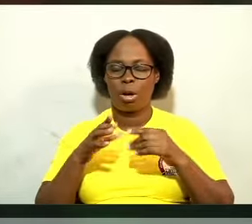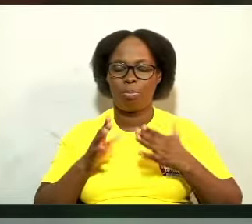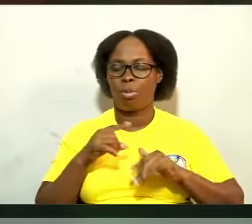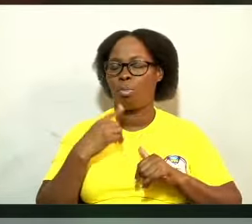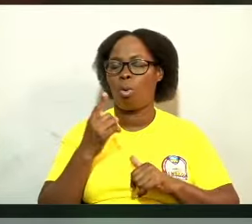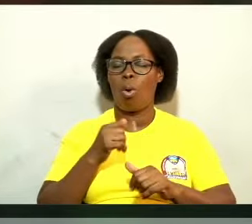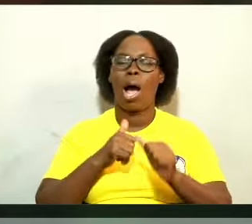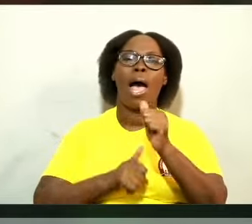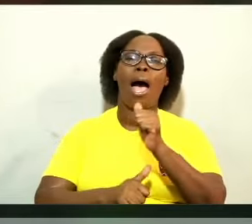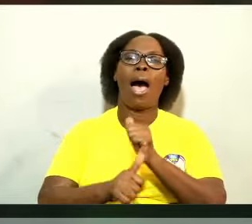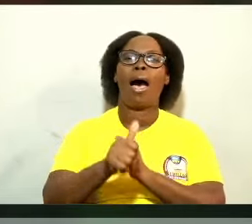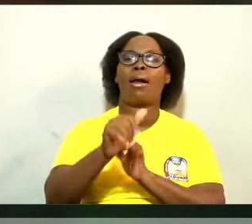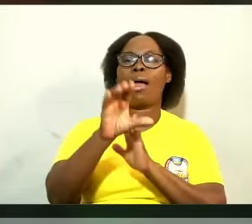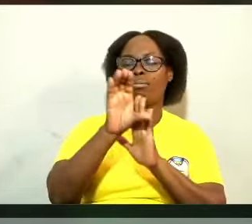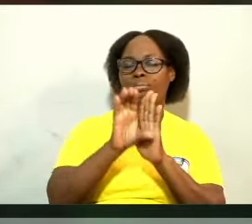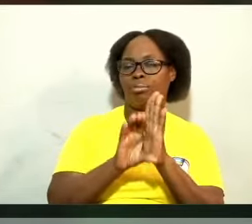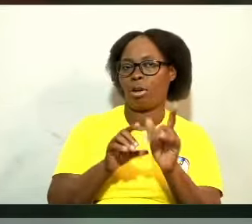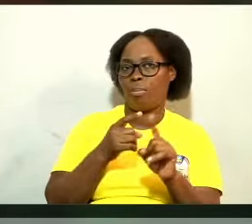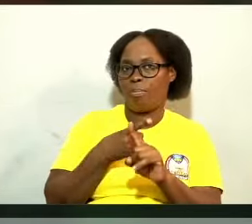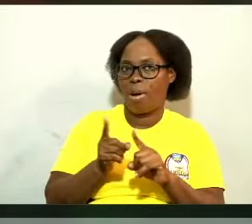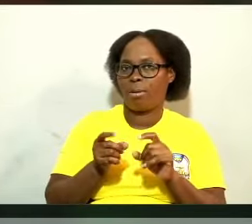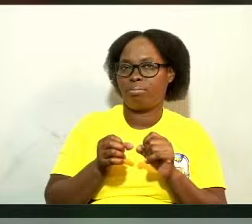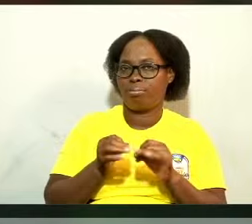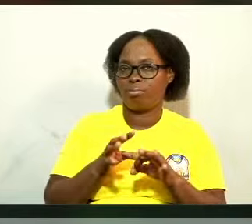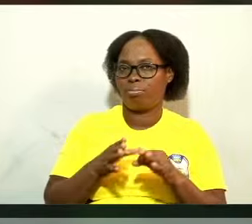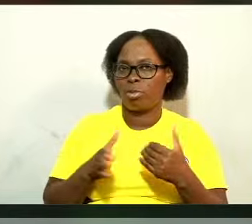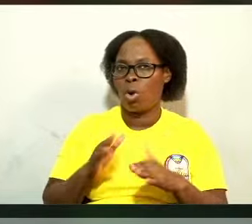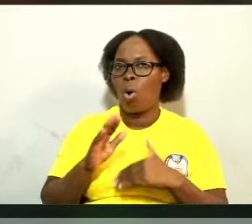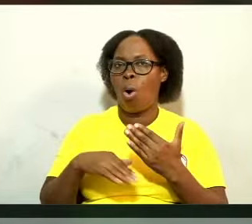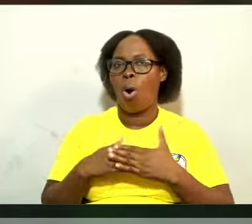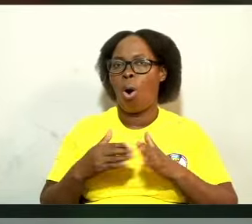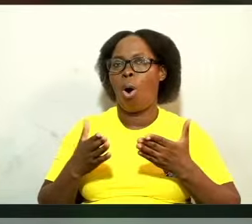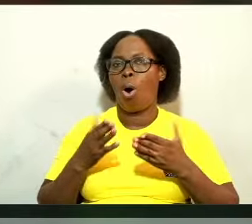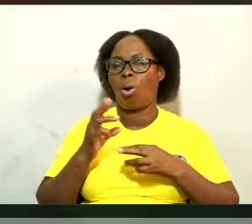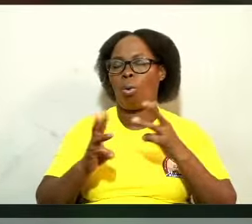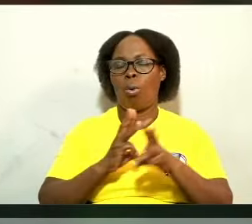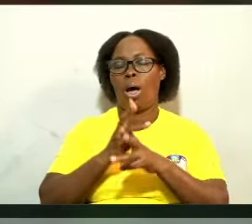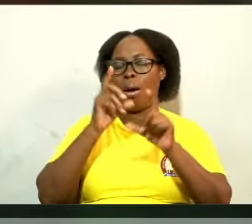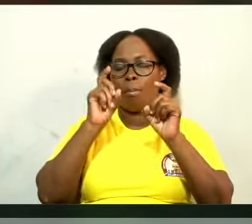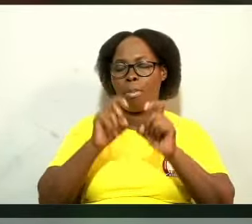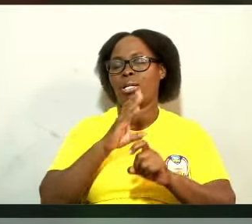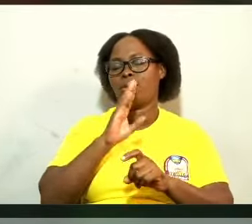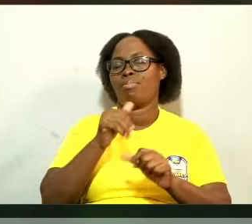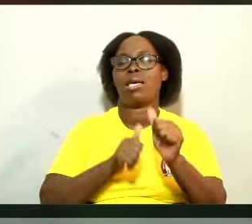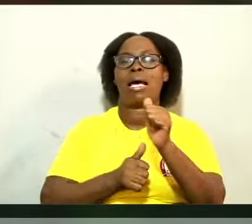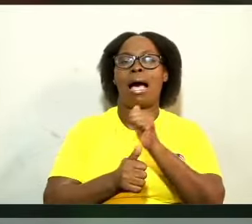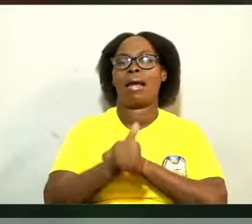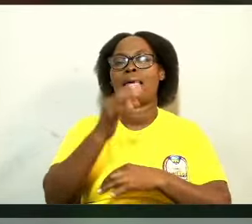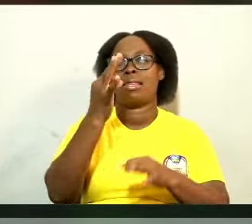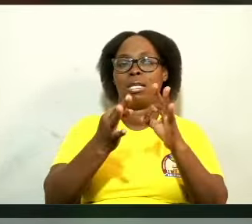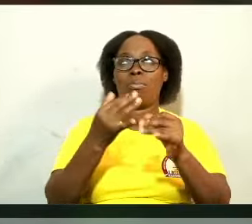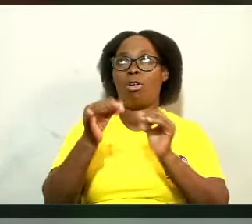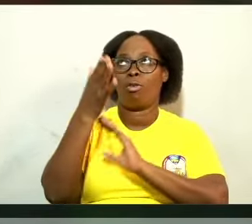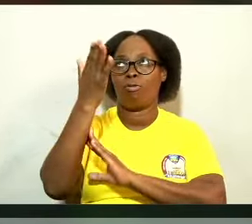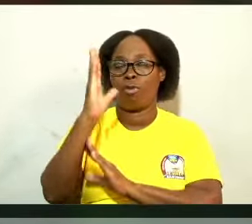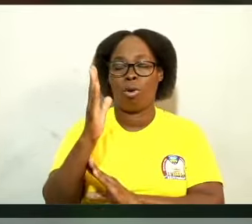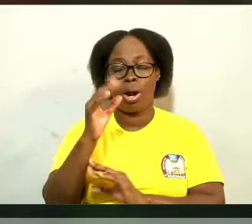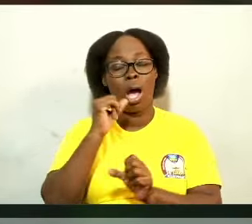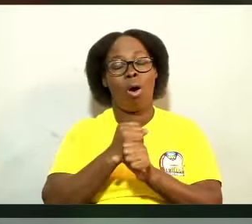torati, ila kila kinywa kifumbwe na ulimwengu wote uwe chini ya hukumu ya Mungu. Kazi ya torati ni kuleta